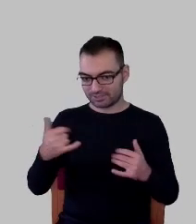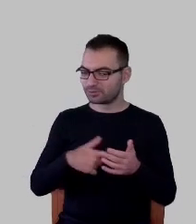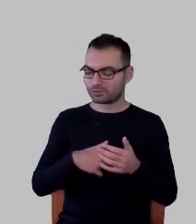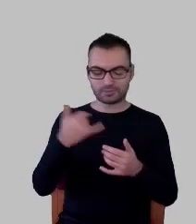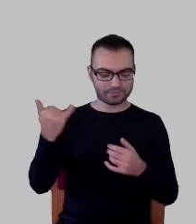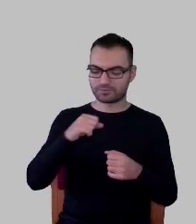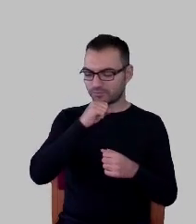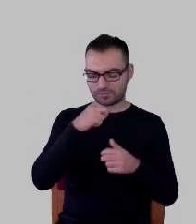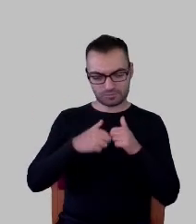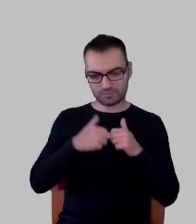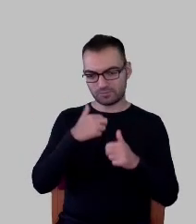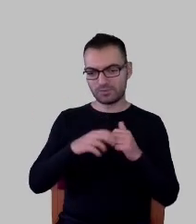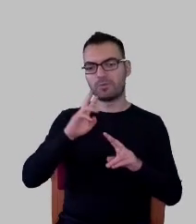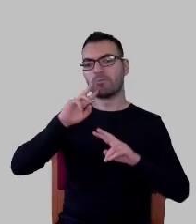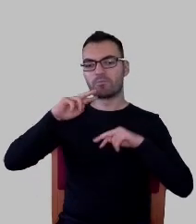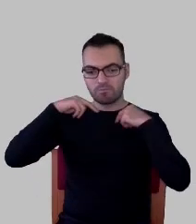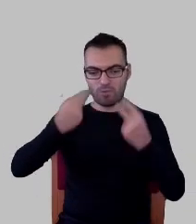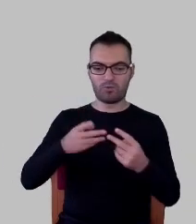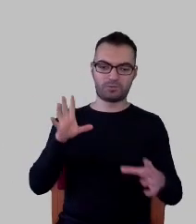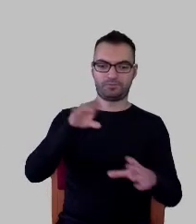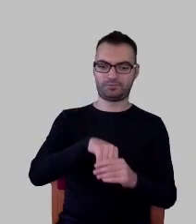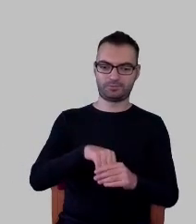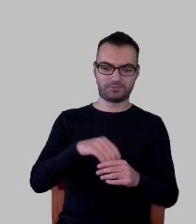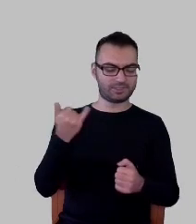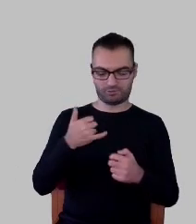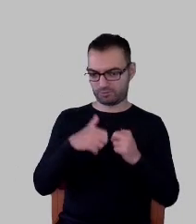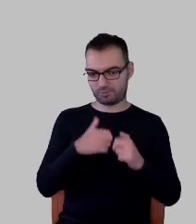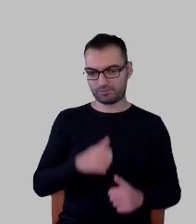stanowi potem duży problem z ponownym włączeniem.